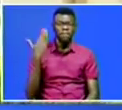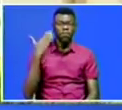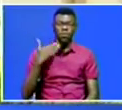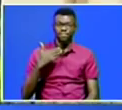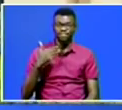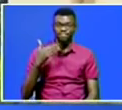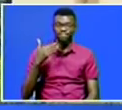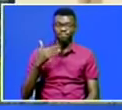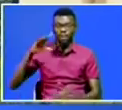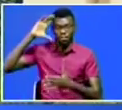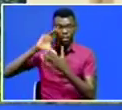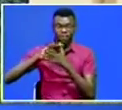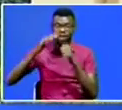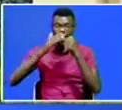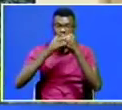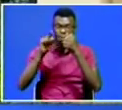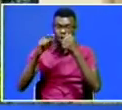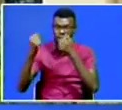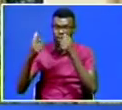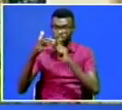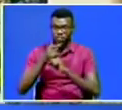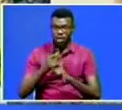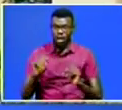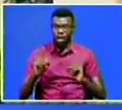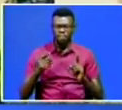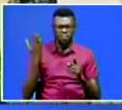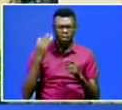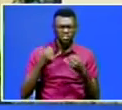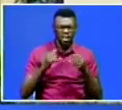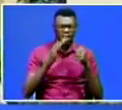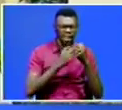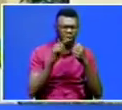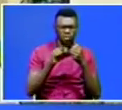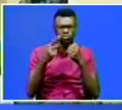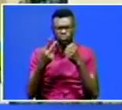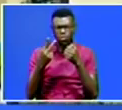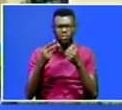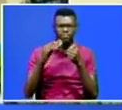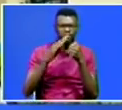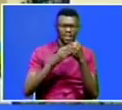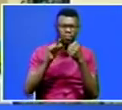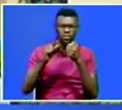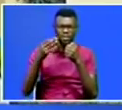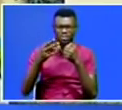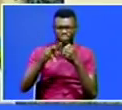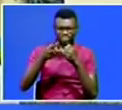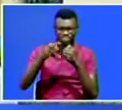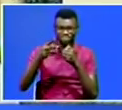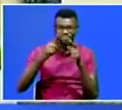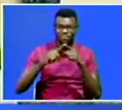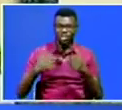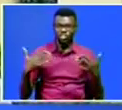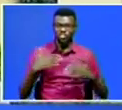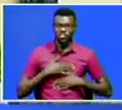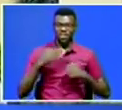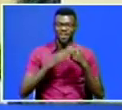Tukufikiria tungefika 9.5. Tulikuwa tunajaribu 9.2, 9.3. Lakini tumedeliver 9.5. So we